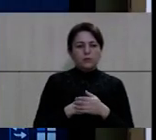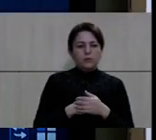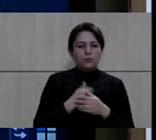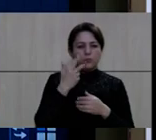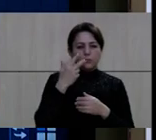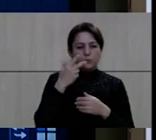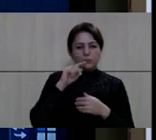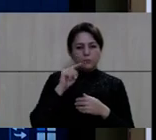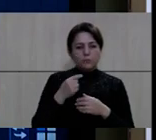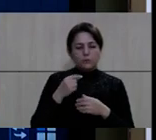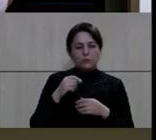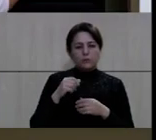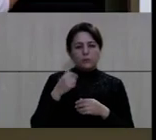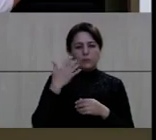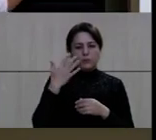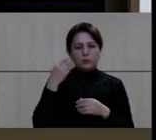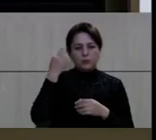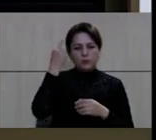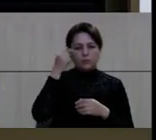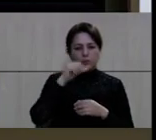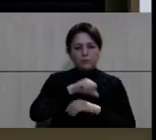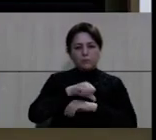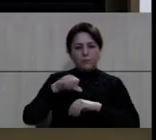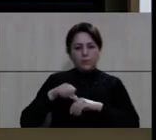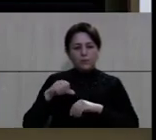3.5 dan 1 metr.